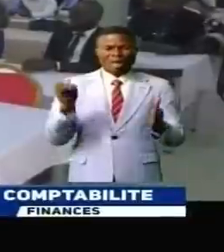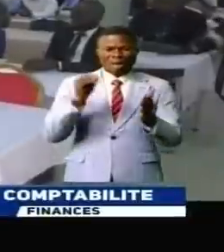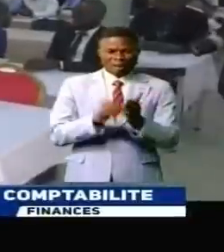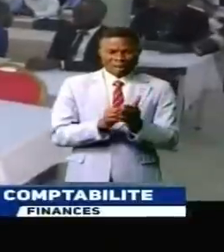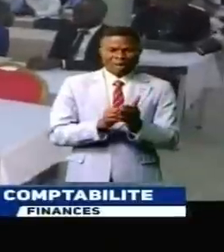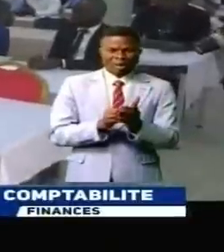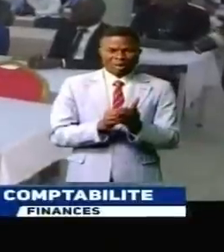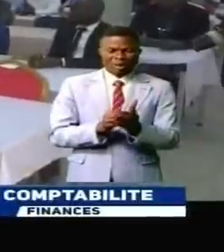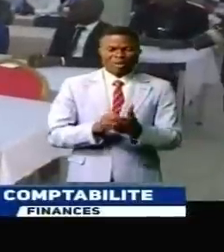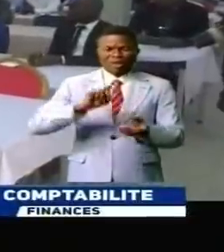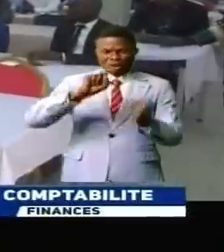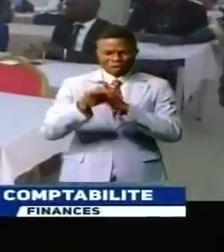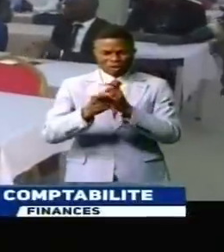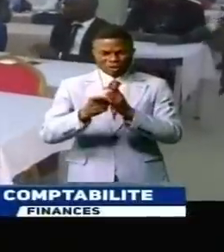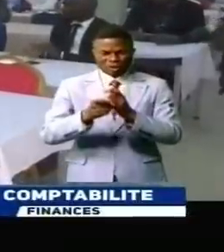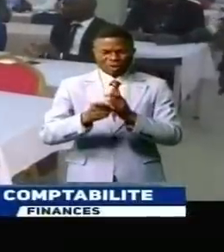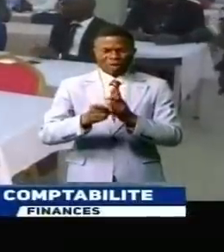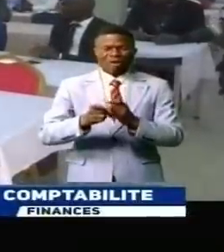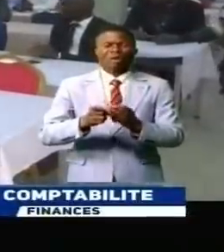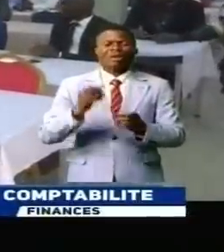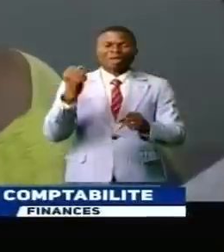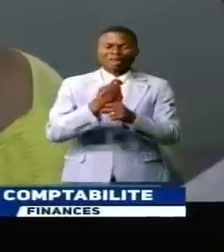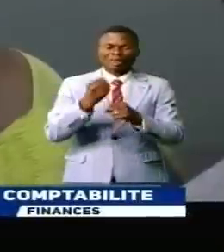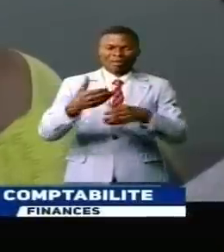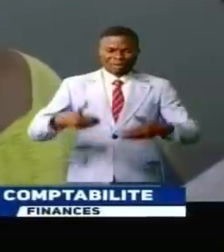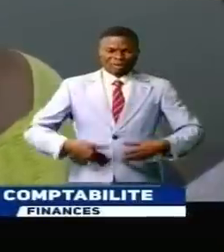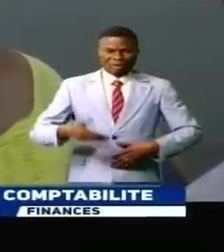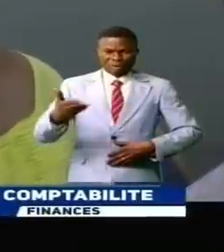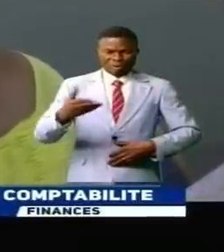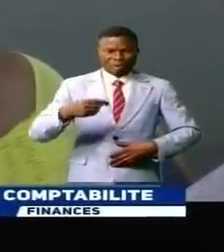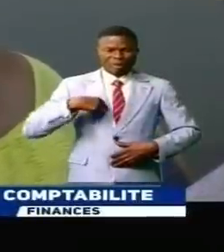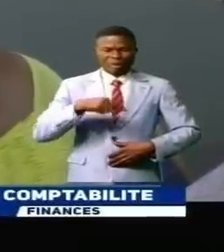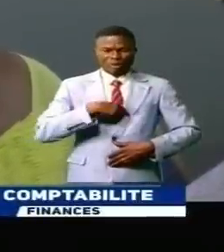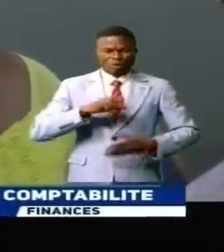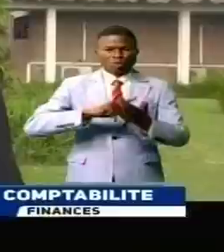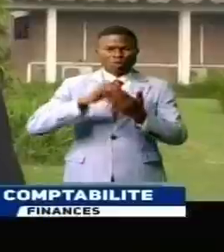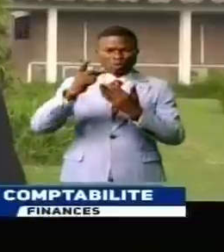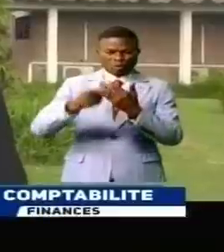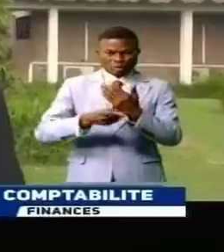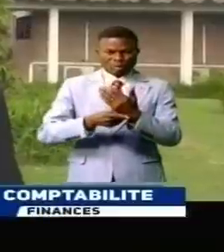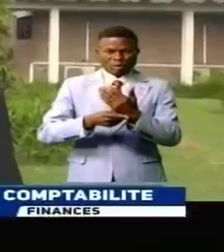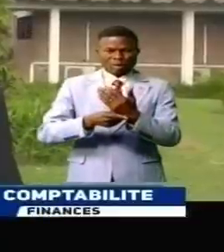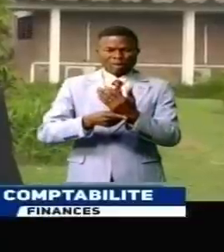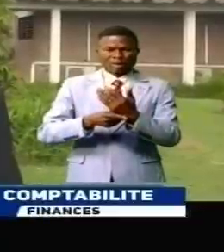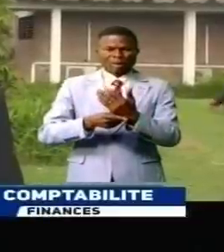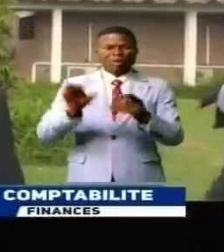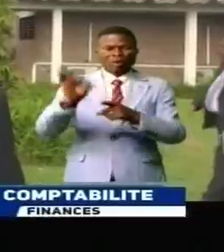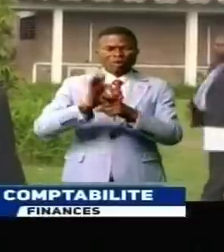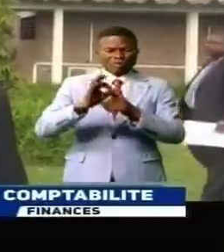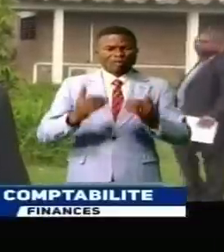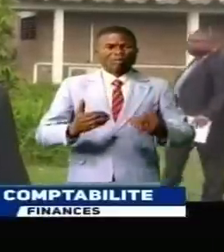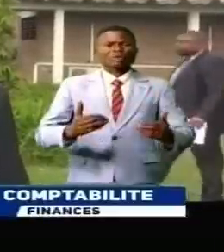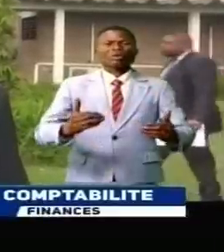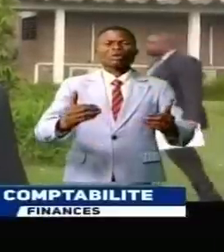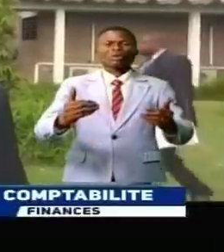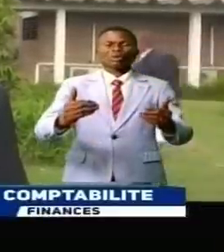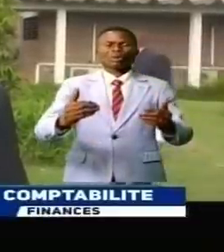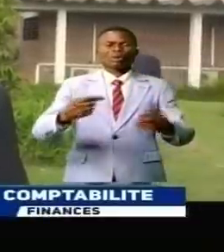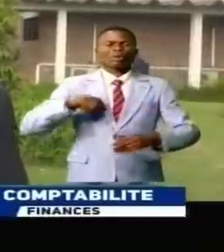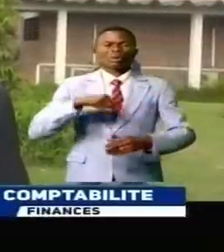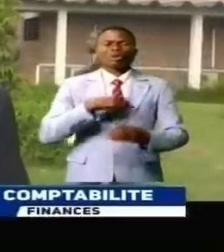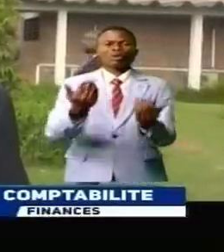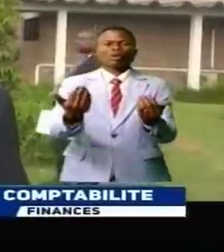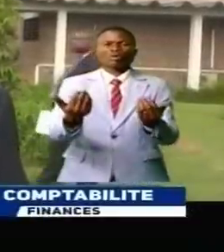plus d'améliorer l'expertise de ces jeunes. Nous sommes dans le cadre de la formation continue. Nous